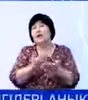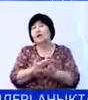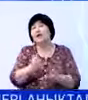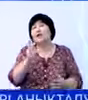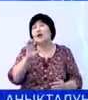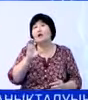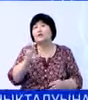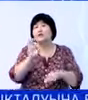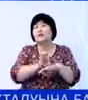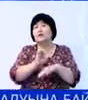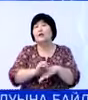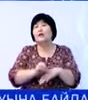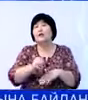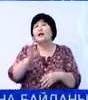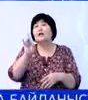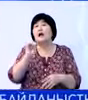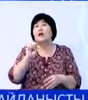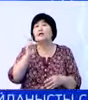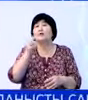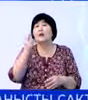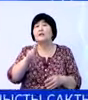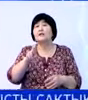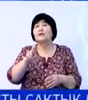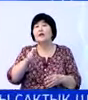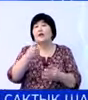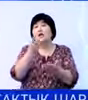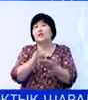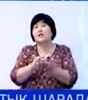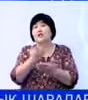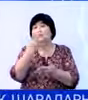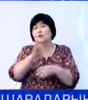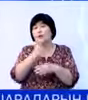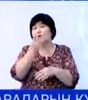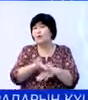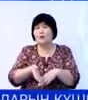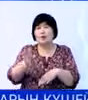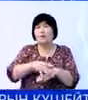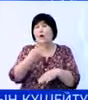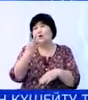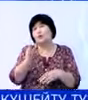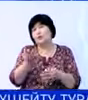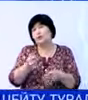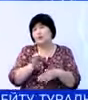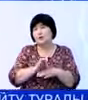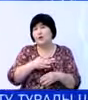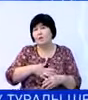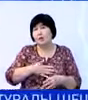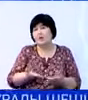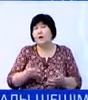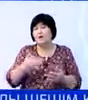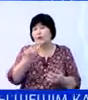Коронавирус диагнозымен жансақтау бөлімінде жатқан 5 науқастың біреуі ауыр халде. Қалған 4-теуінің жағдайы да мәз емес. Ал соңғы